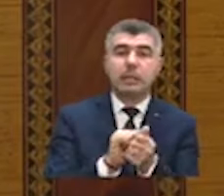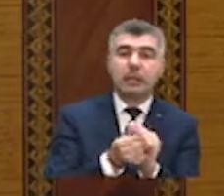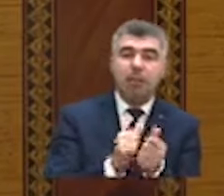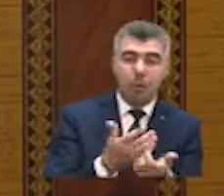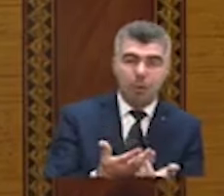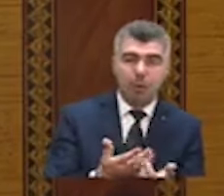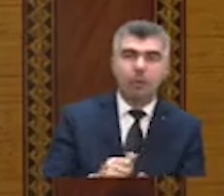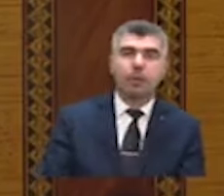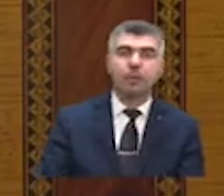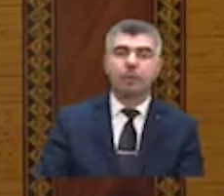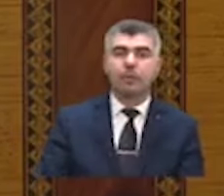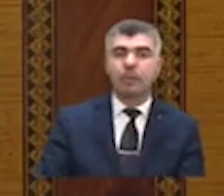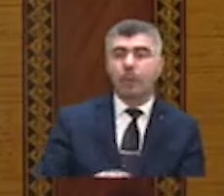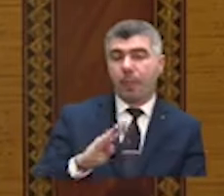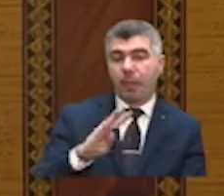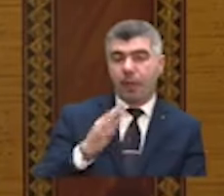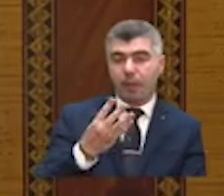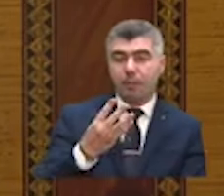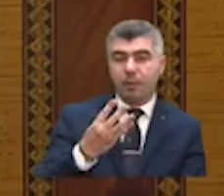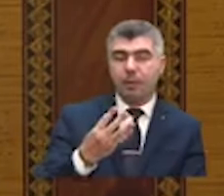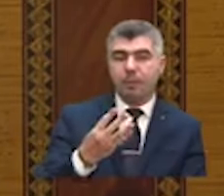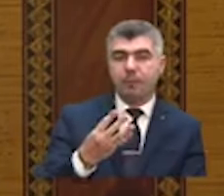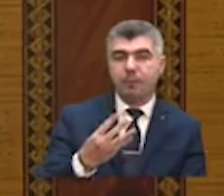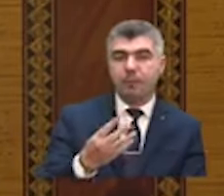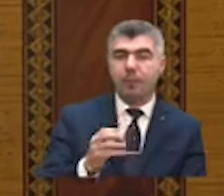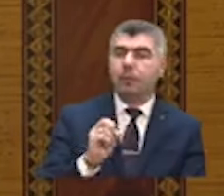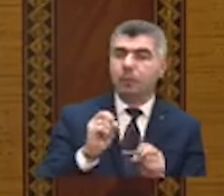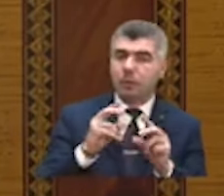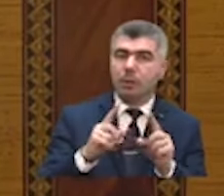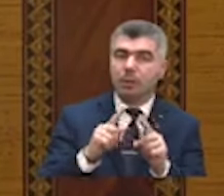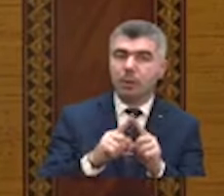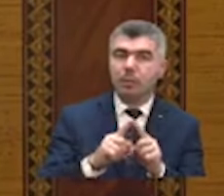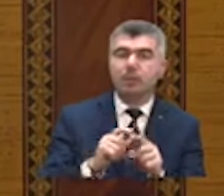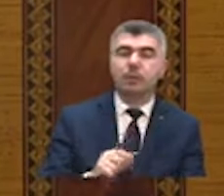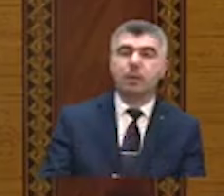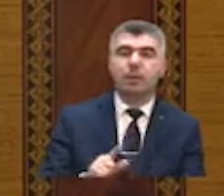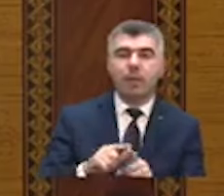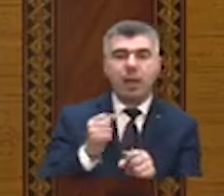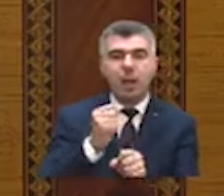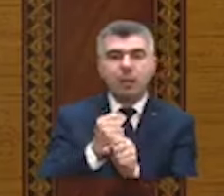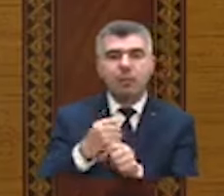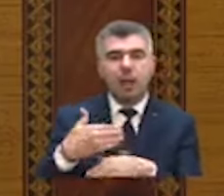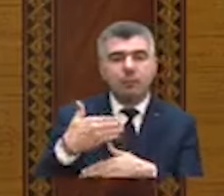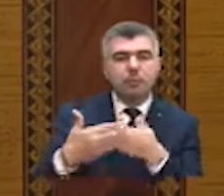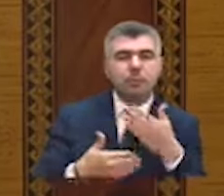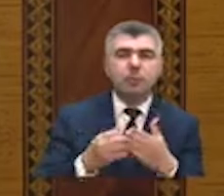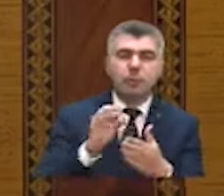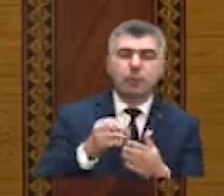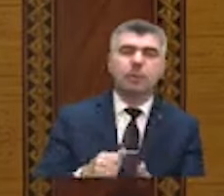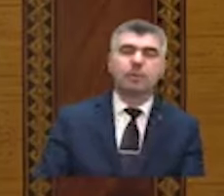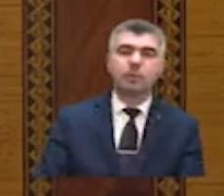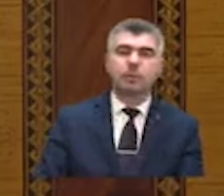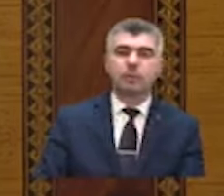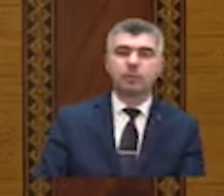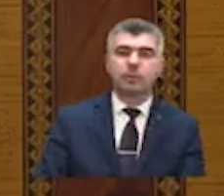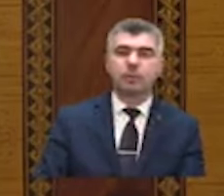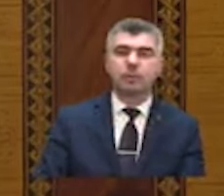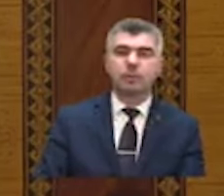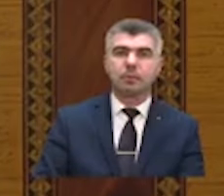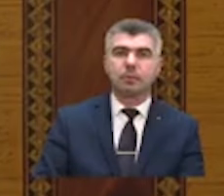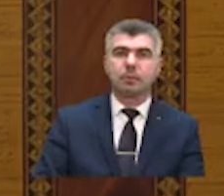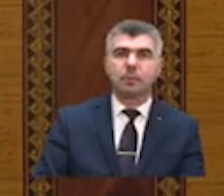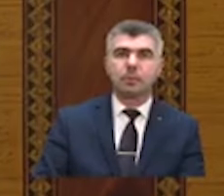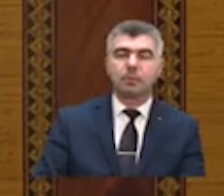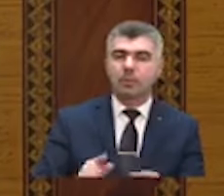الثا رابعا كنحاول يعني تكون امكانيات اخرى يعني في التشغيل وهذا الشي كنشت خل عليه اذا